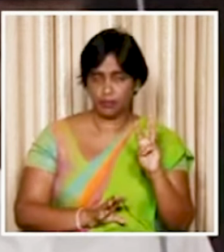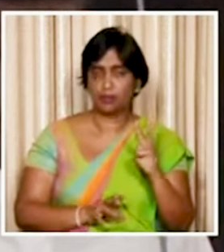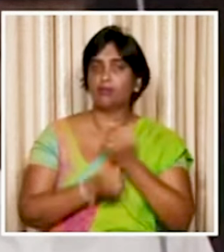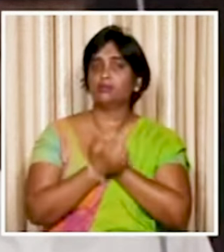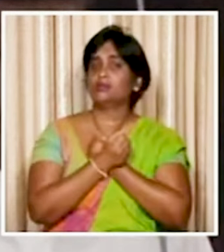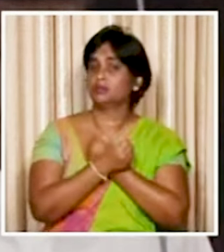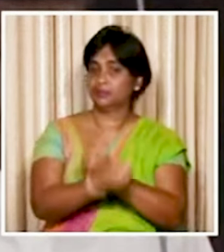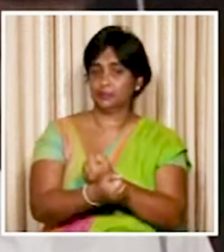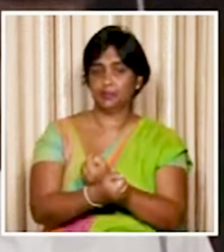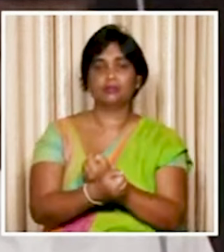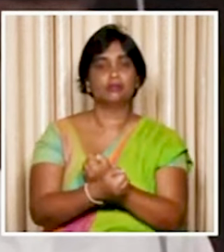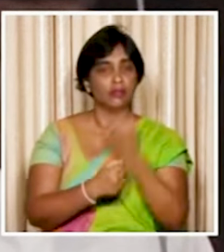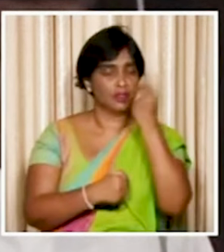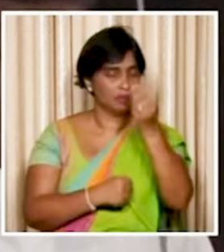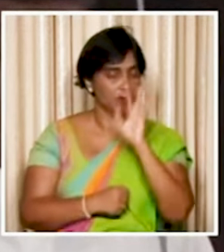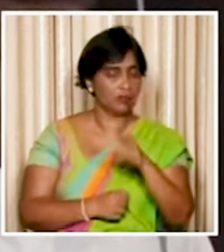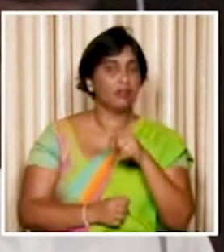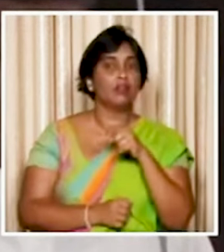93 ஆயுள் தண்டனை,